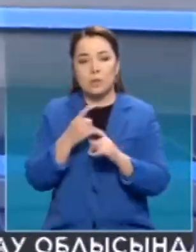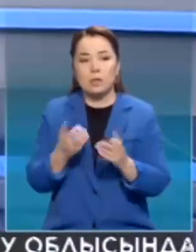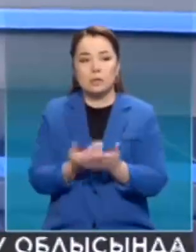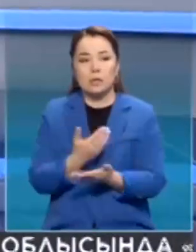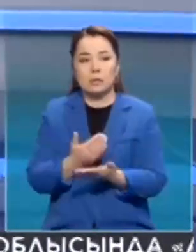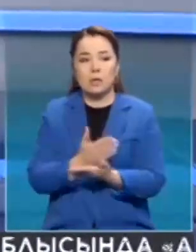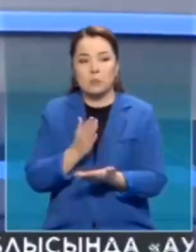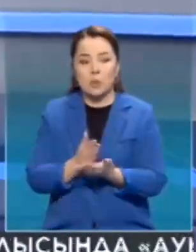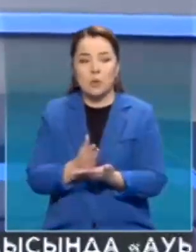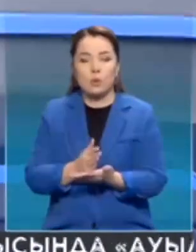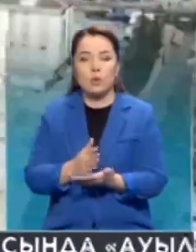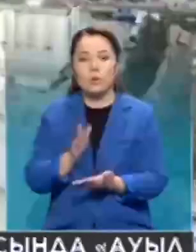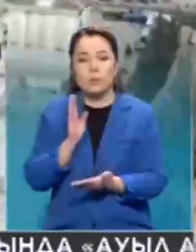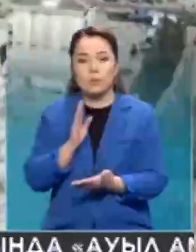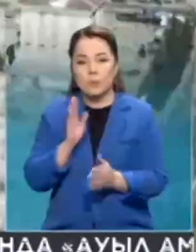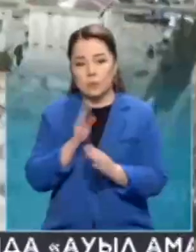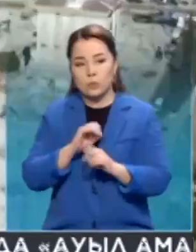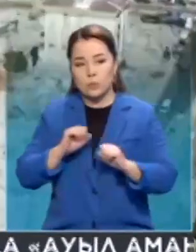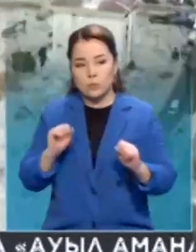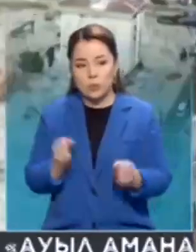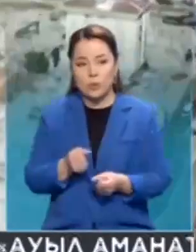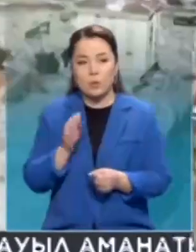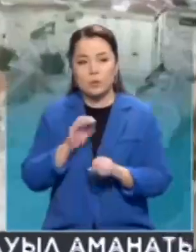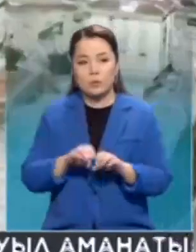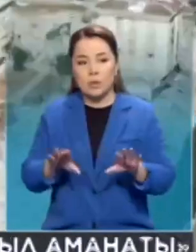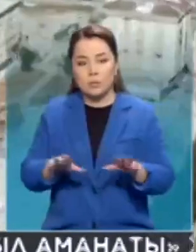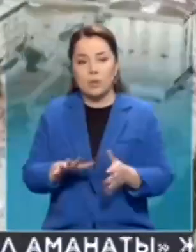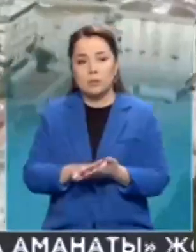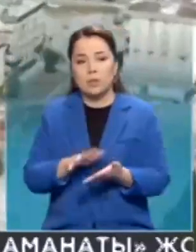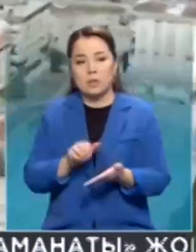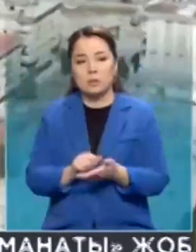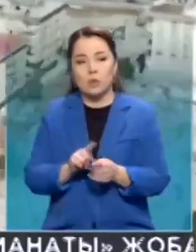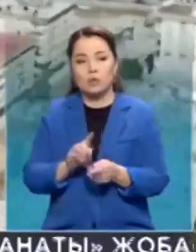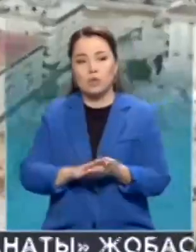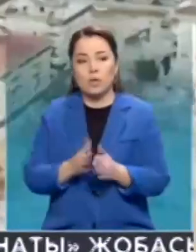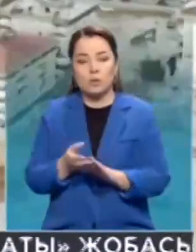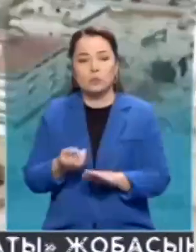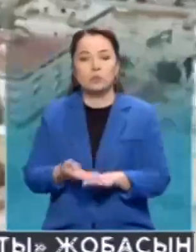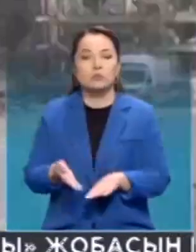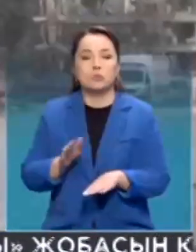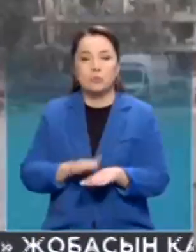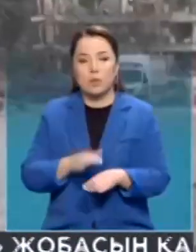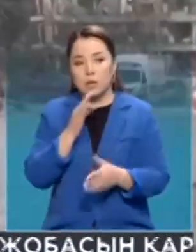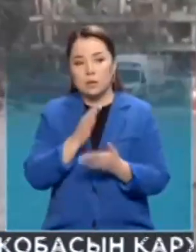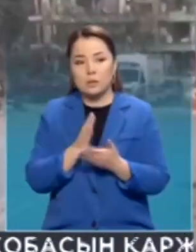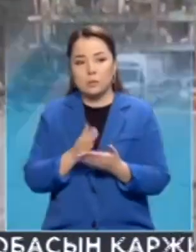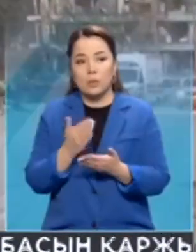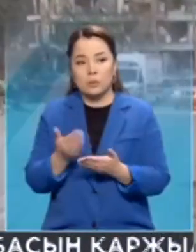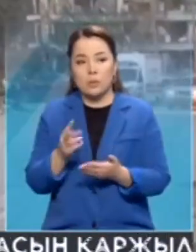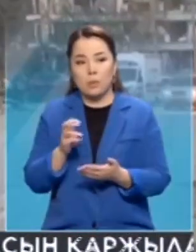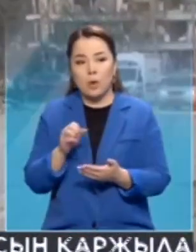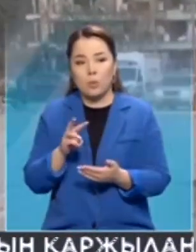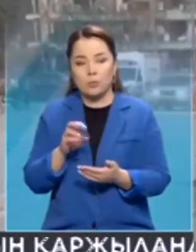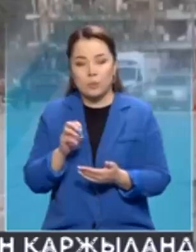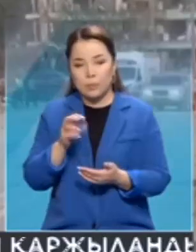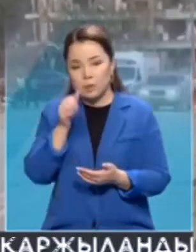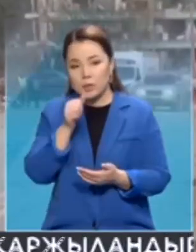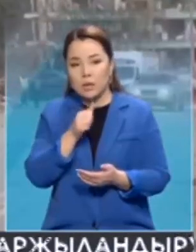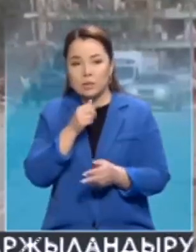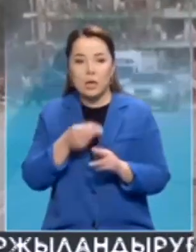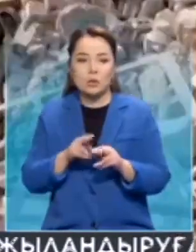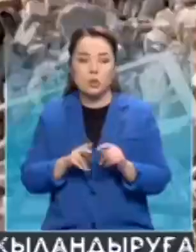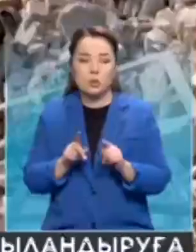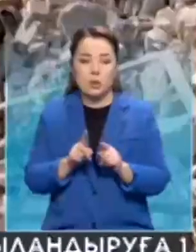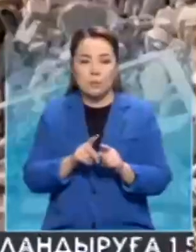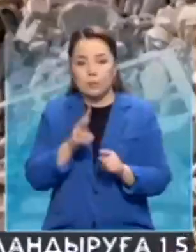дабыл қақты. Суық ауа райы су мен кәріз жүйесінің зақымдануы жағдайды ушықтыра түсуі мүмкін. Маусымдық тұмау мен ковид қосылуы